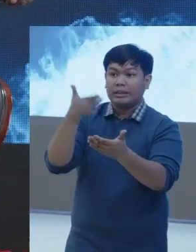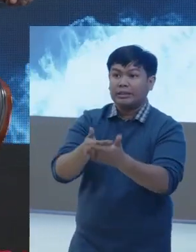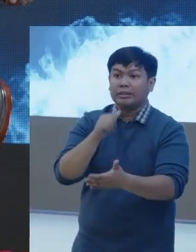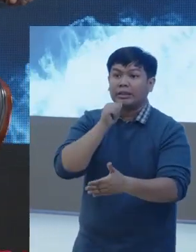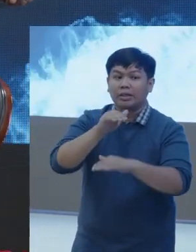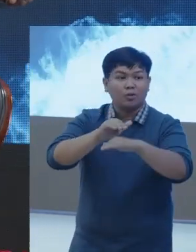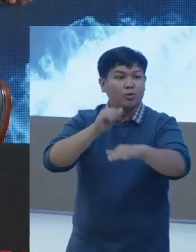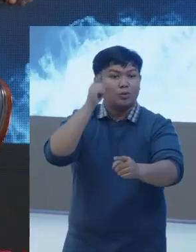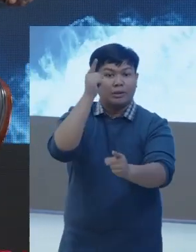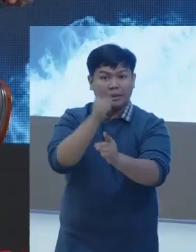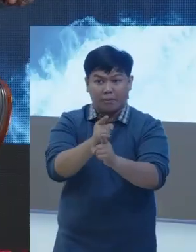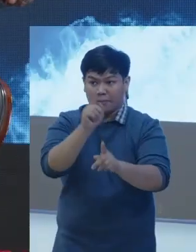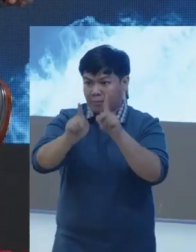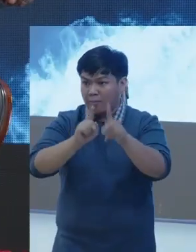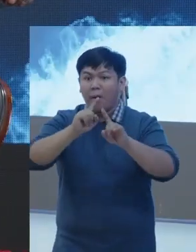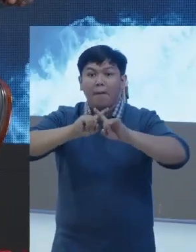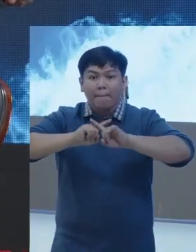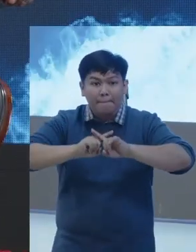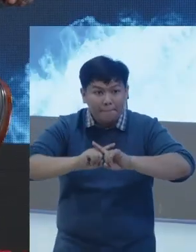but sinners.